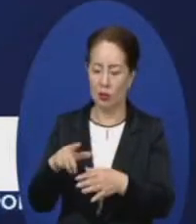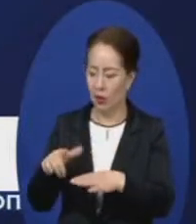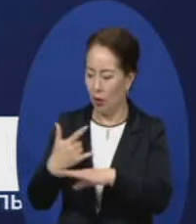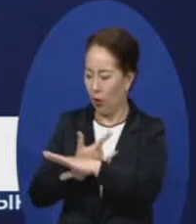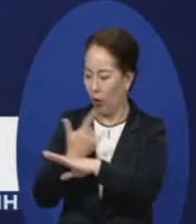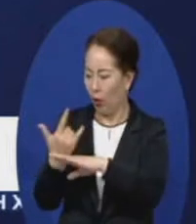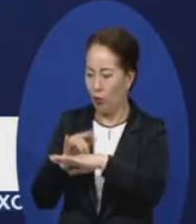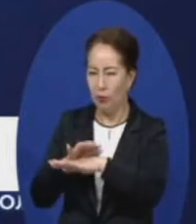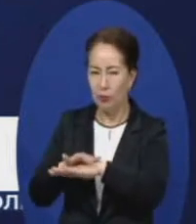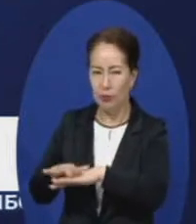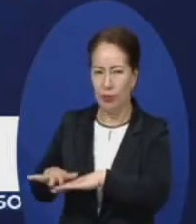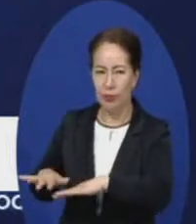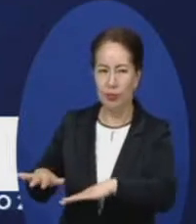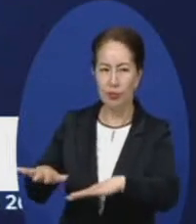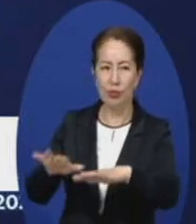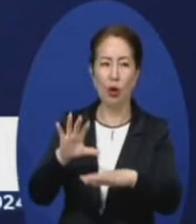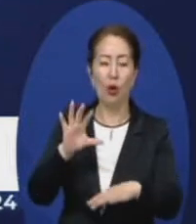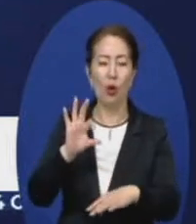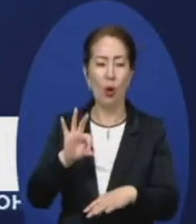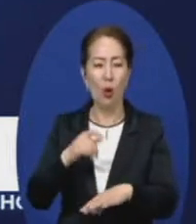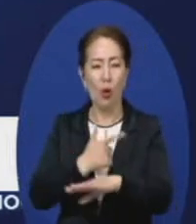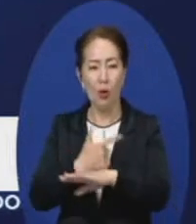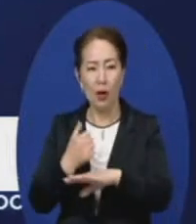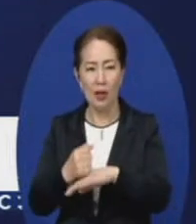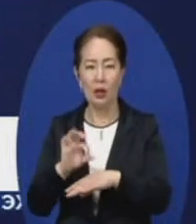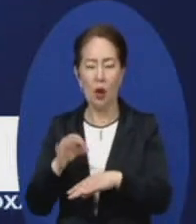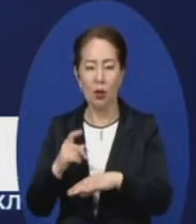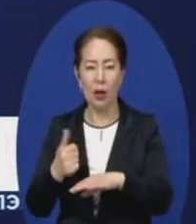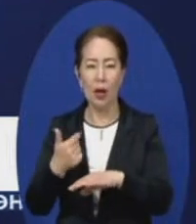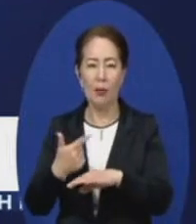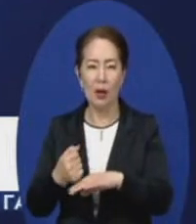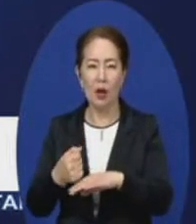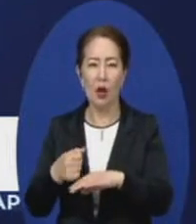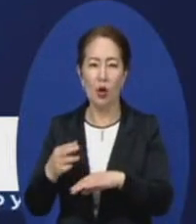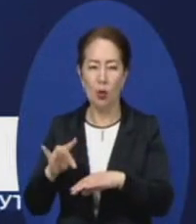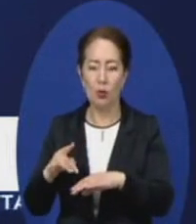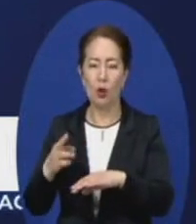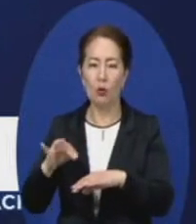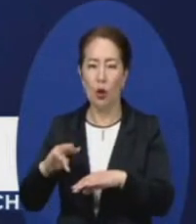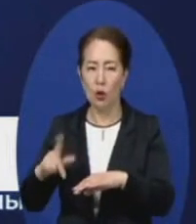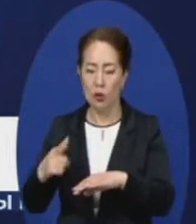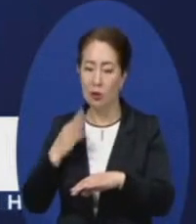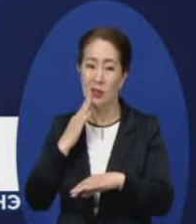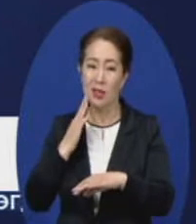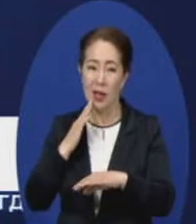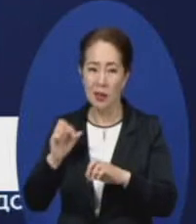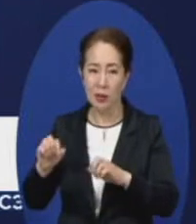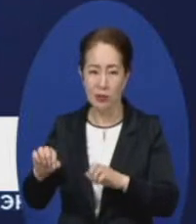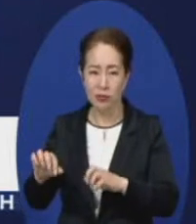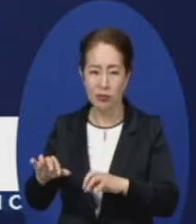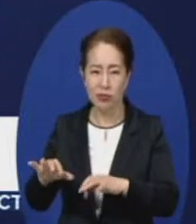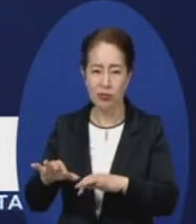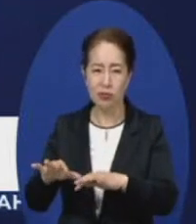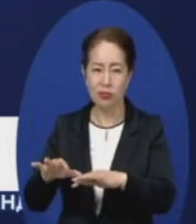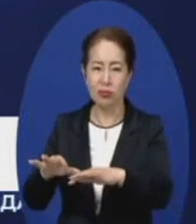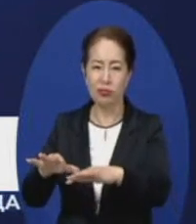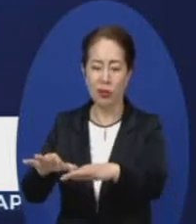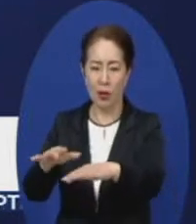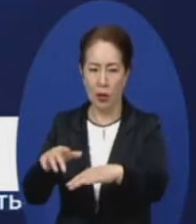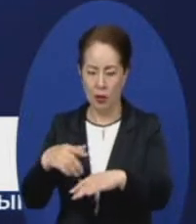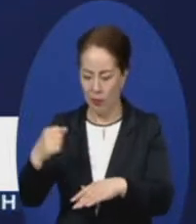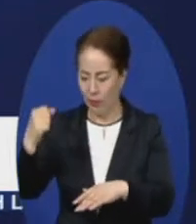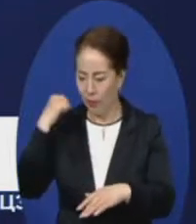бүс нутгаар байна. Гов Алтай, Өвөр Ханга, Баяа Хонгор, Өмнө Говь, Дорно Говь зэрэг энэ одоо шараар тэмдэглэсэн хэсгүүд Монгол улсад